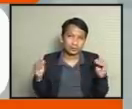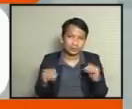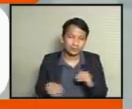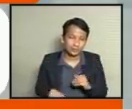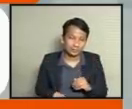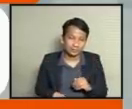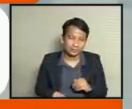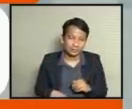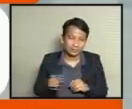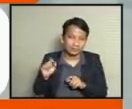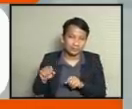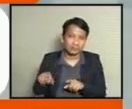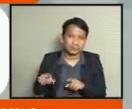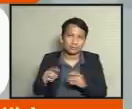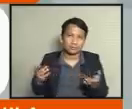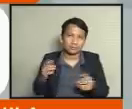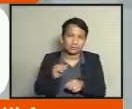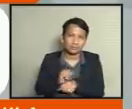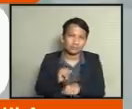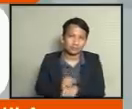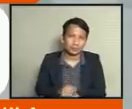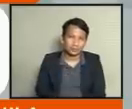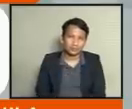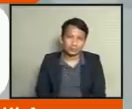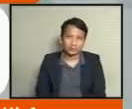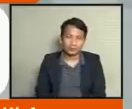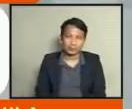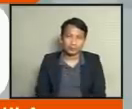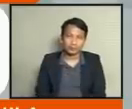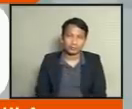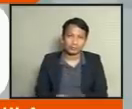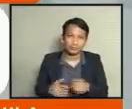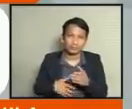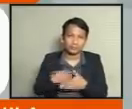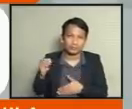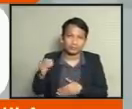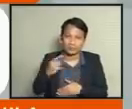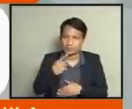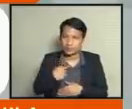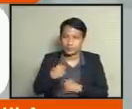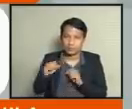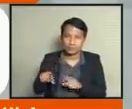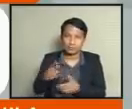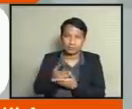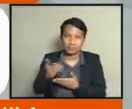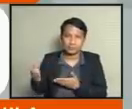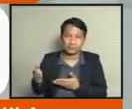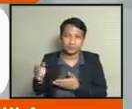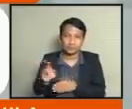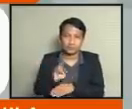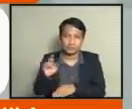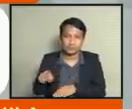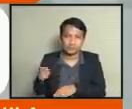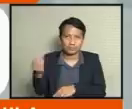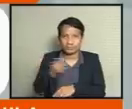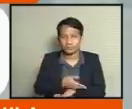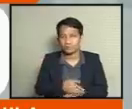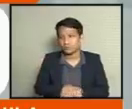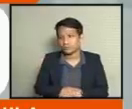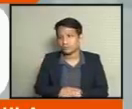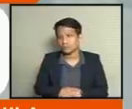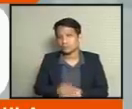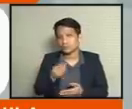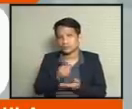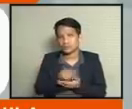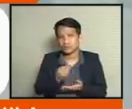Bininta namin yun, Sir, nung wala na akong trabaho, yung umalis ako sa trabaho ko. Bininta mo at pinakinabangan ng pamilya? Pinakinabangan namin yung